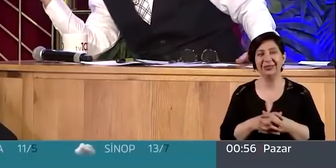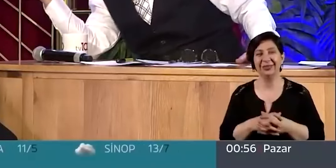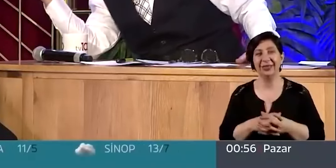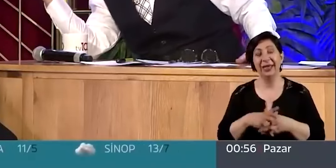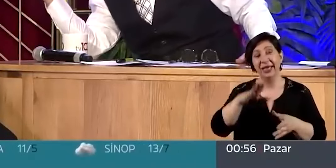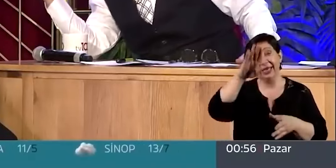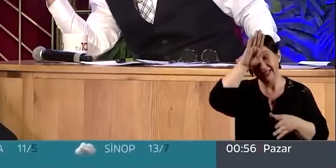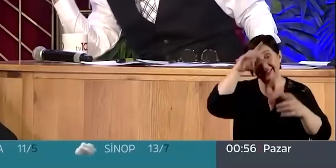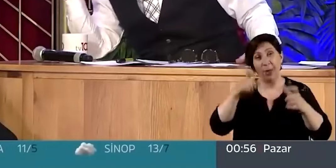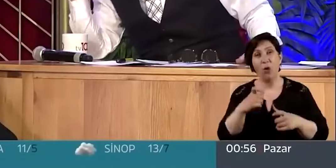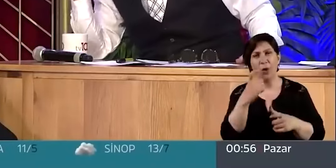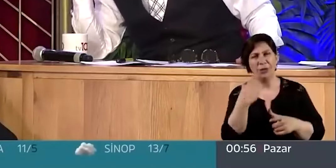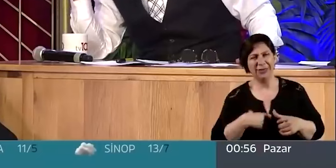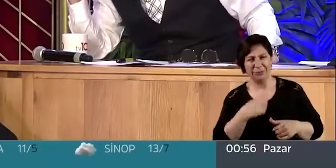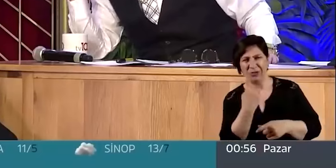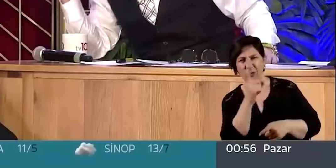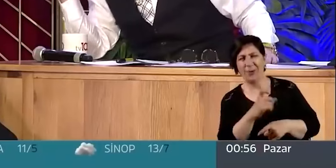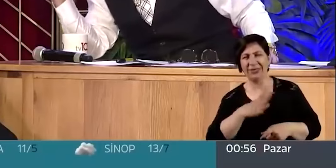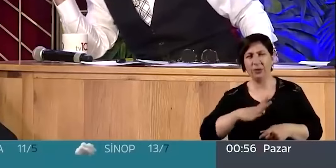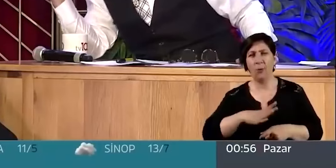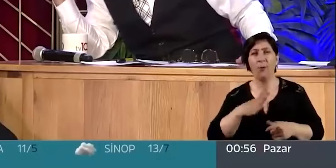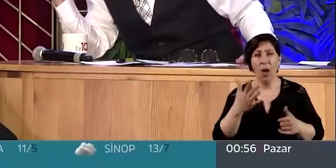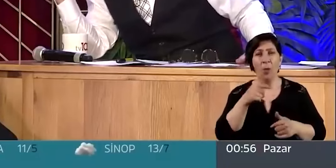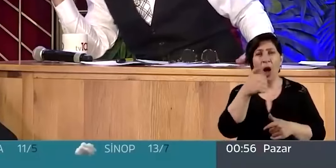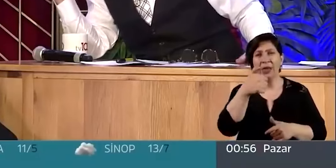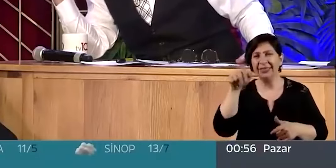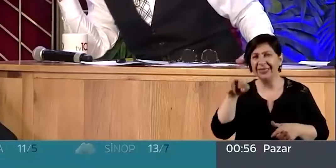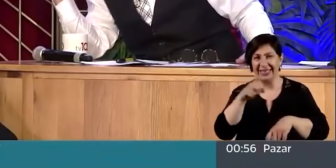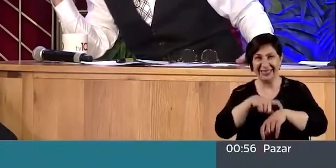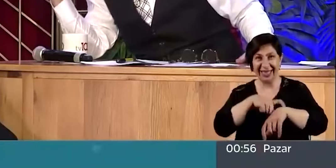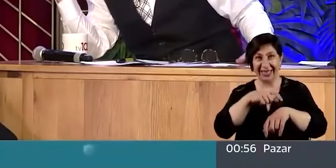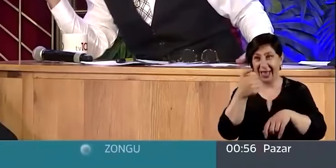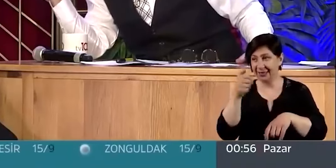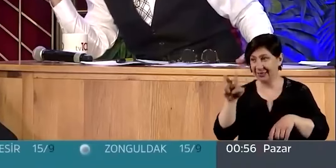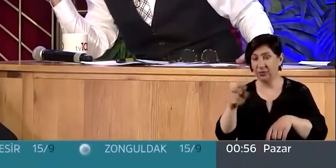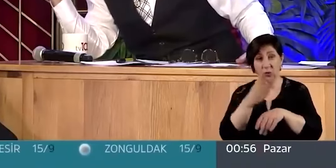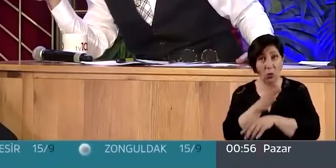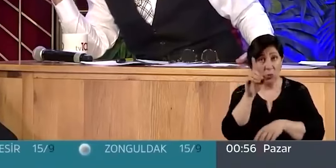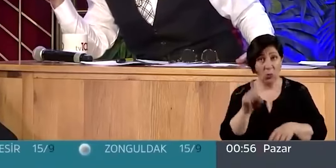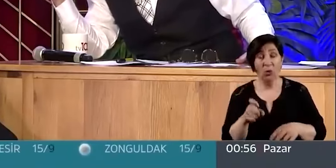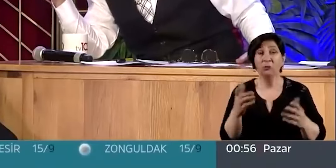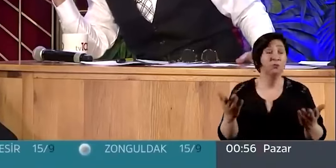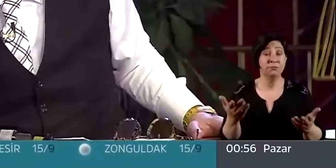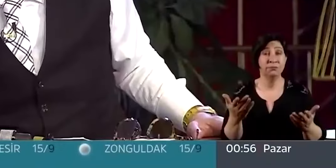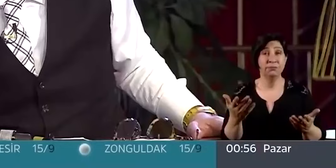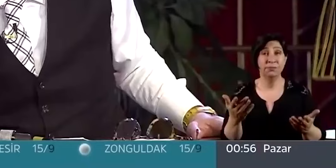özellikle İstanbul'la ilgili bir şey sormak istiyorum. Tabii. Şimdi acaba bu 6-8, 6-8 doğru mu? Şu açıdan soruyorum.